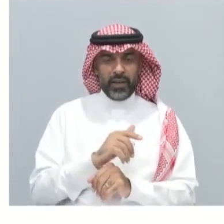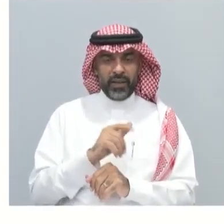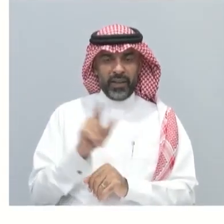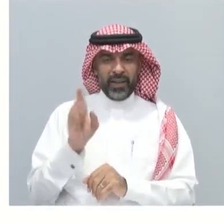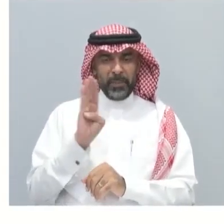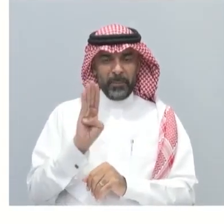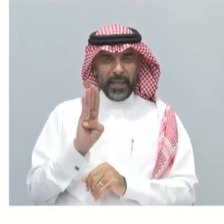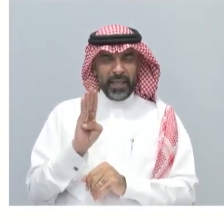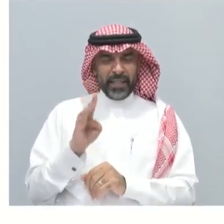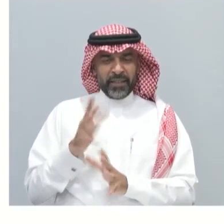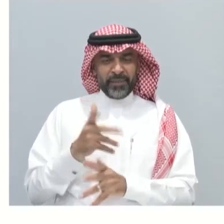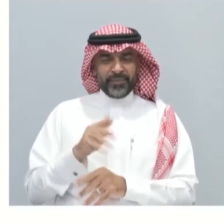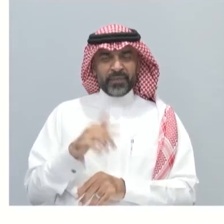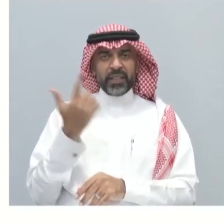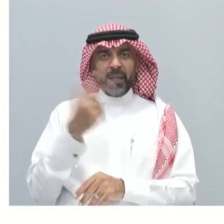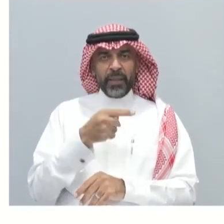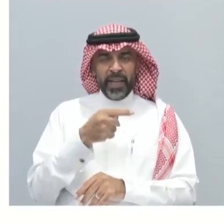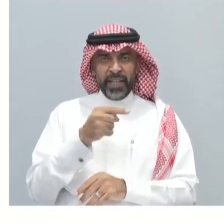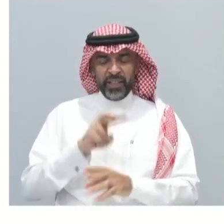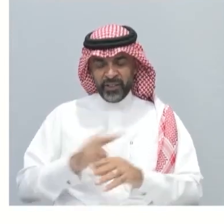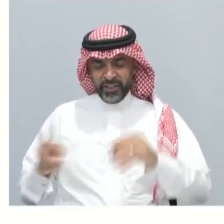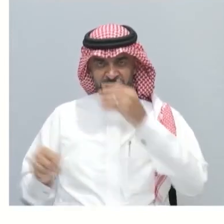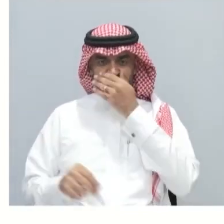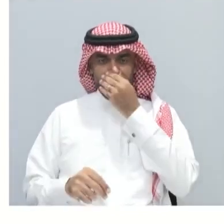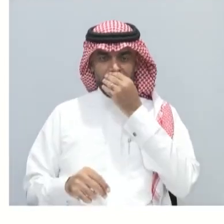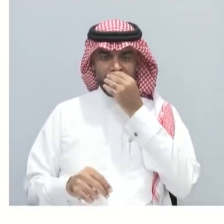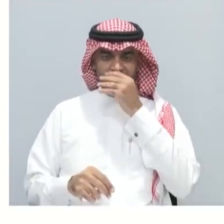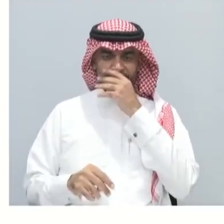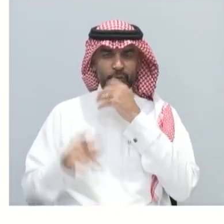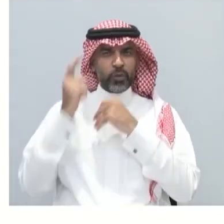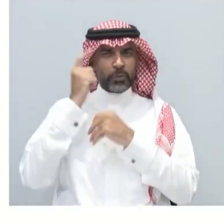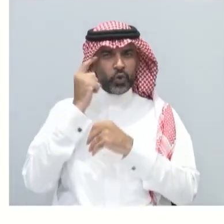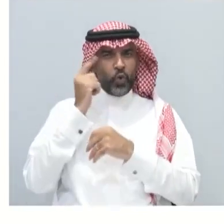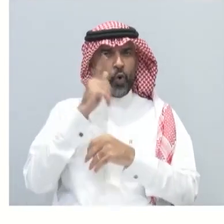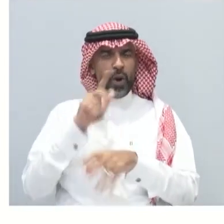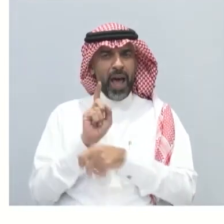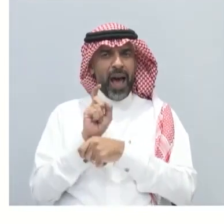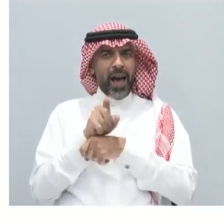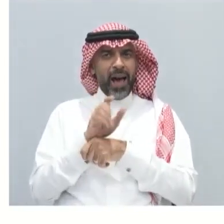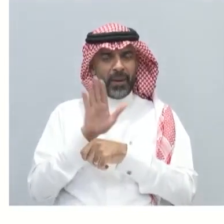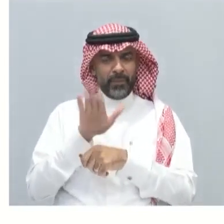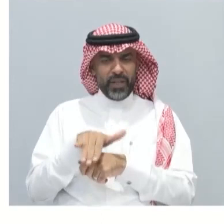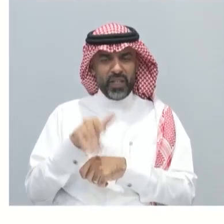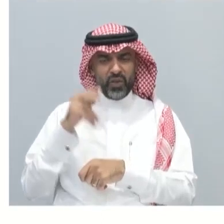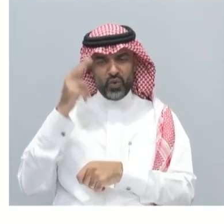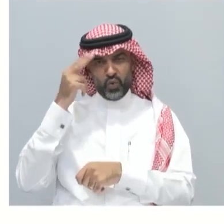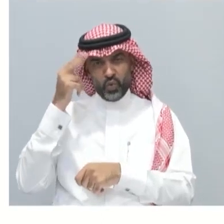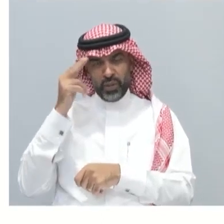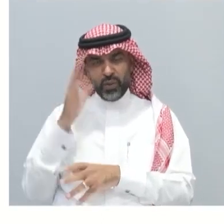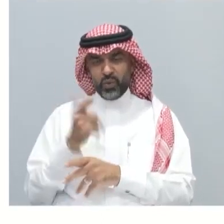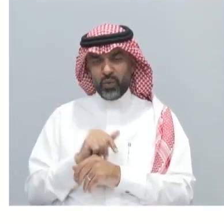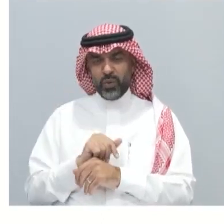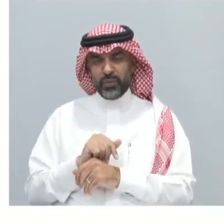البوث وتضم 17 نوعا من اشهر العقارب التي تنتشر في